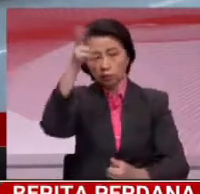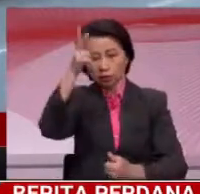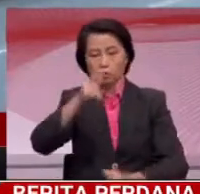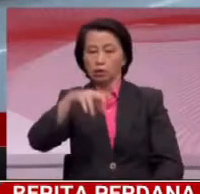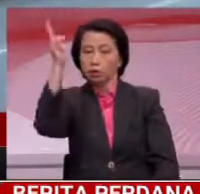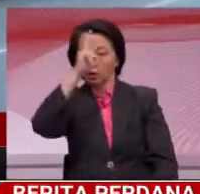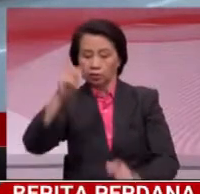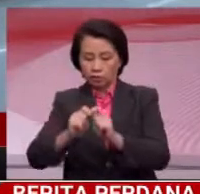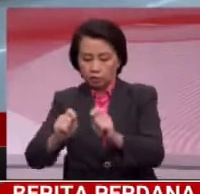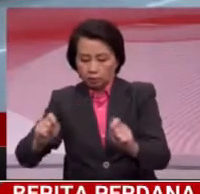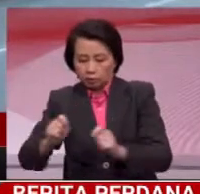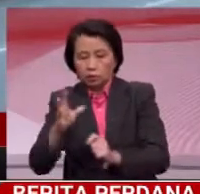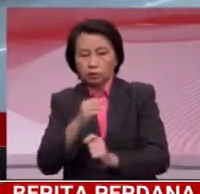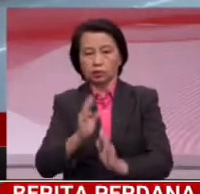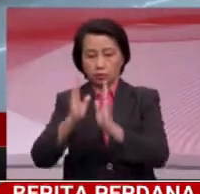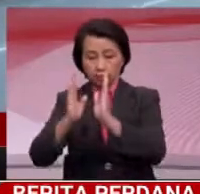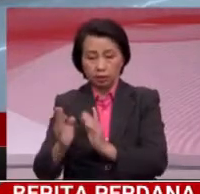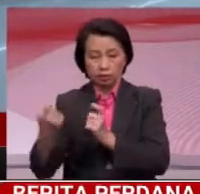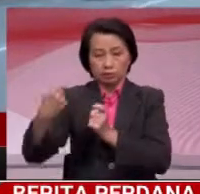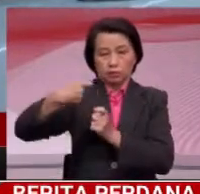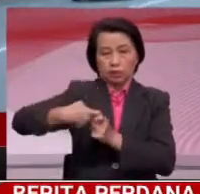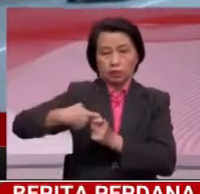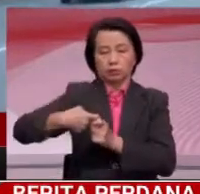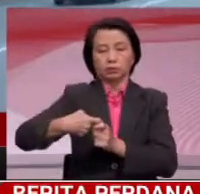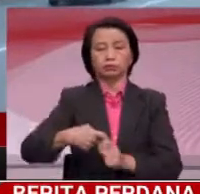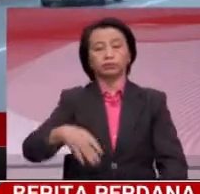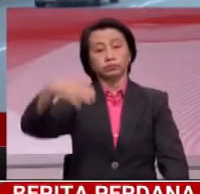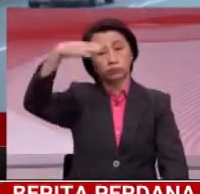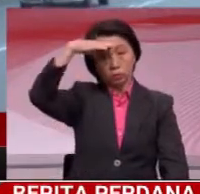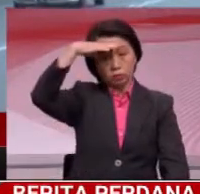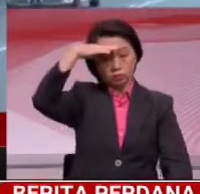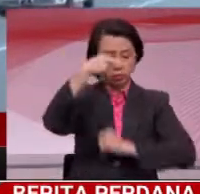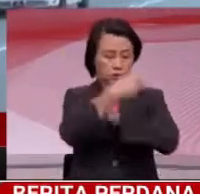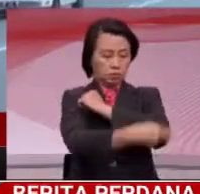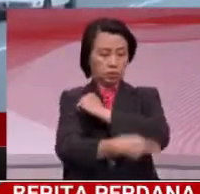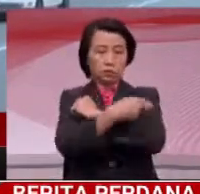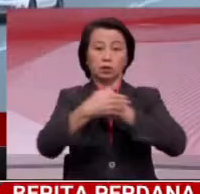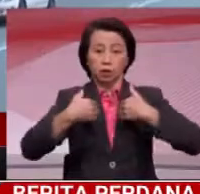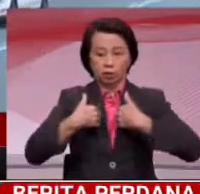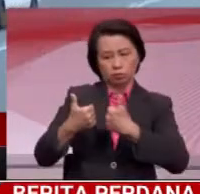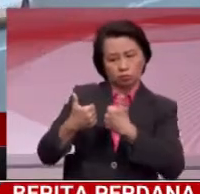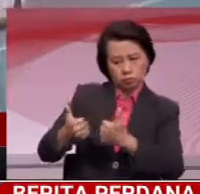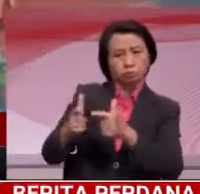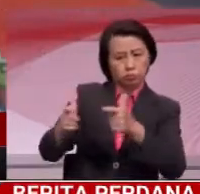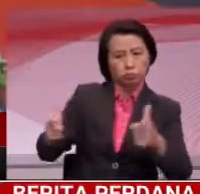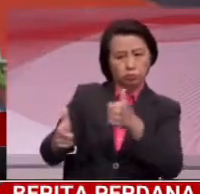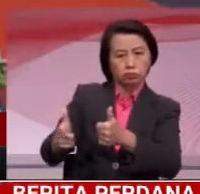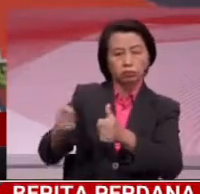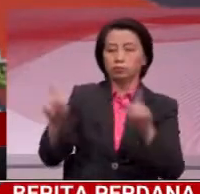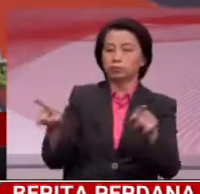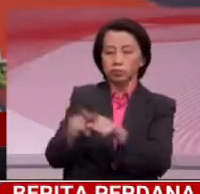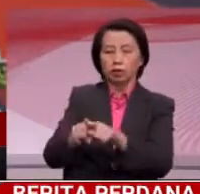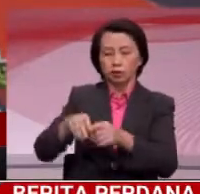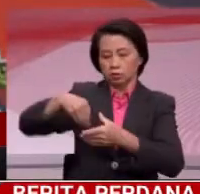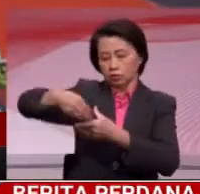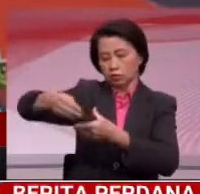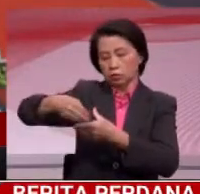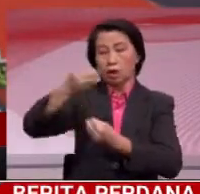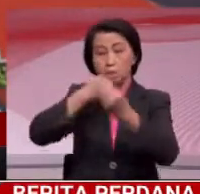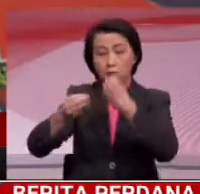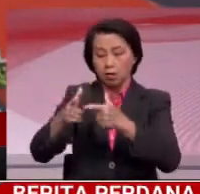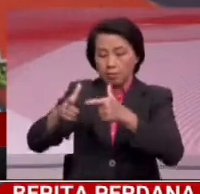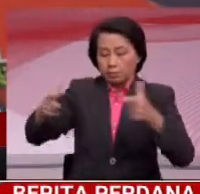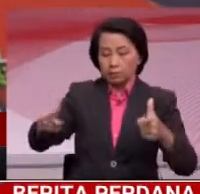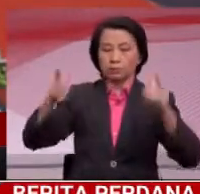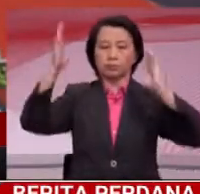kerajaan tempatan dan badan-badan berkaitan. Tambahnya, Johor sebuah negeri yang mempunyai potensi besar terutamanya sebagai pengeluar makanan